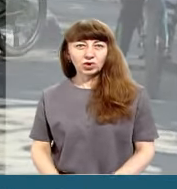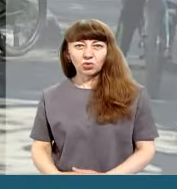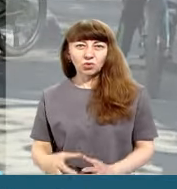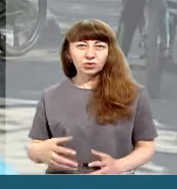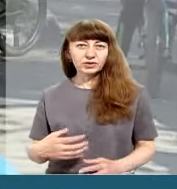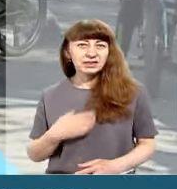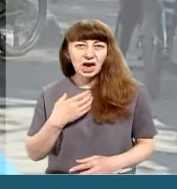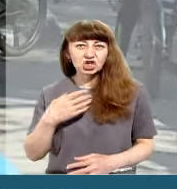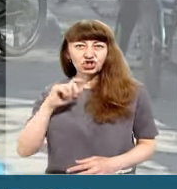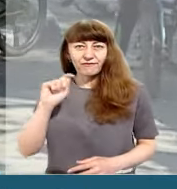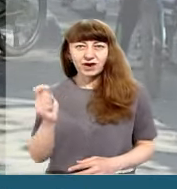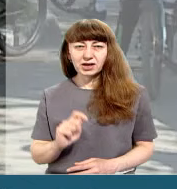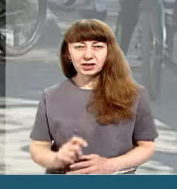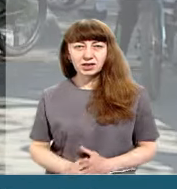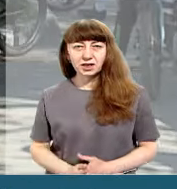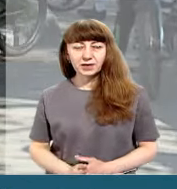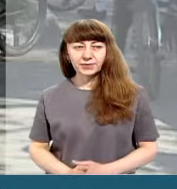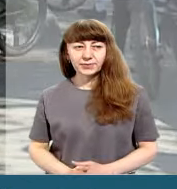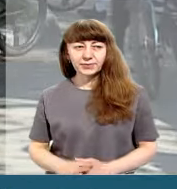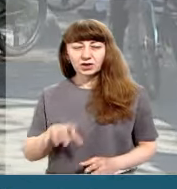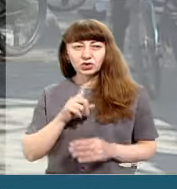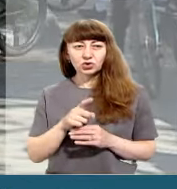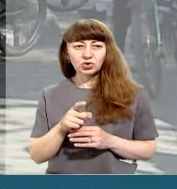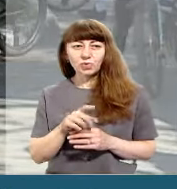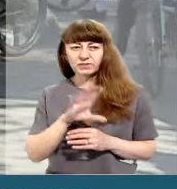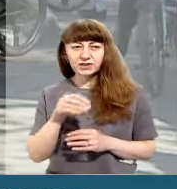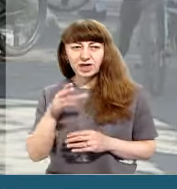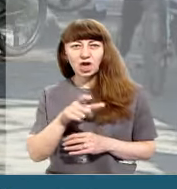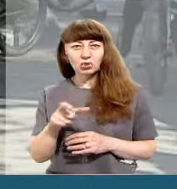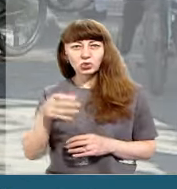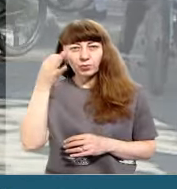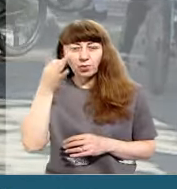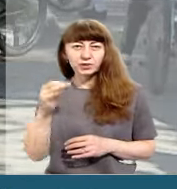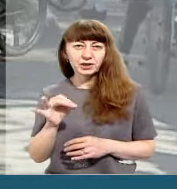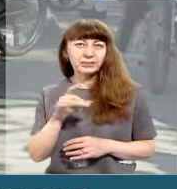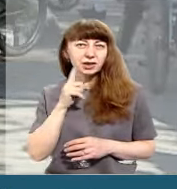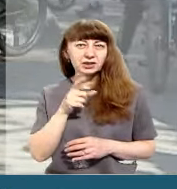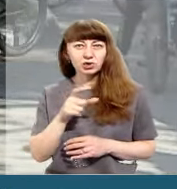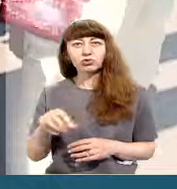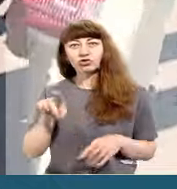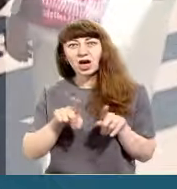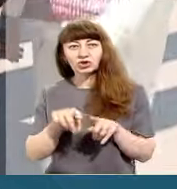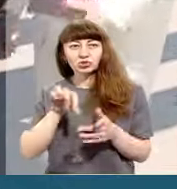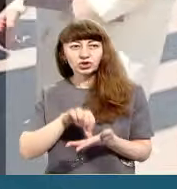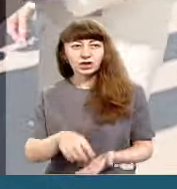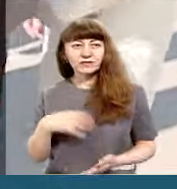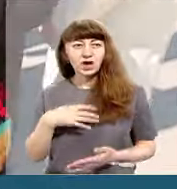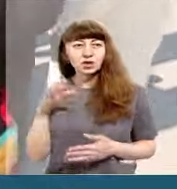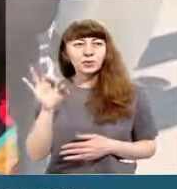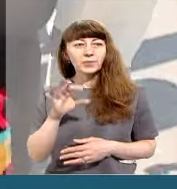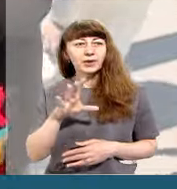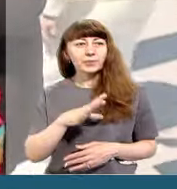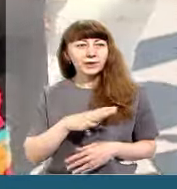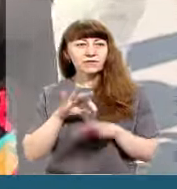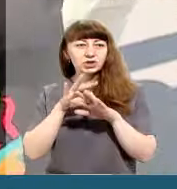чтобы как бы и потомки об этом не забывали. И мы, как молодежь, ну, принимаем в этом участие. Важным моментом также